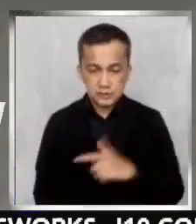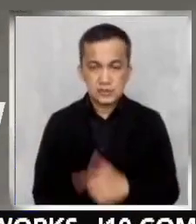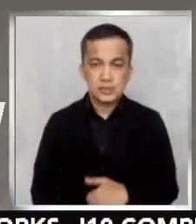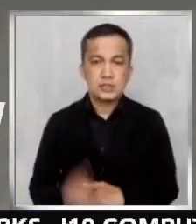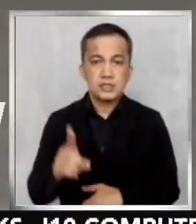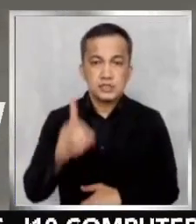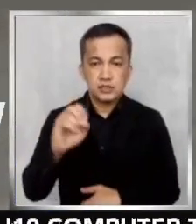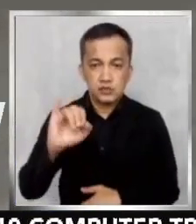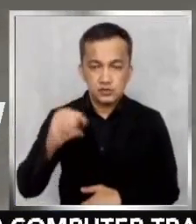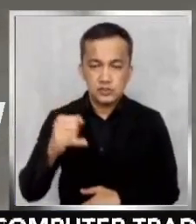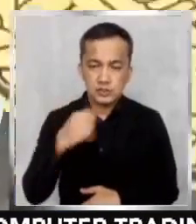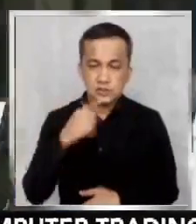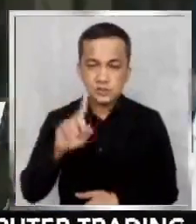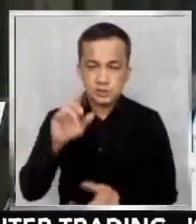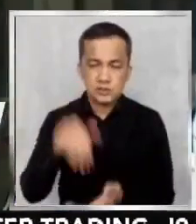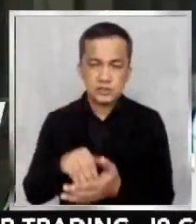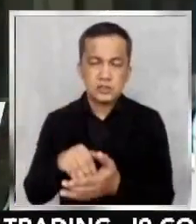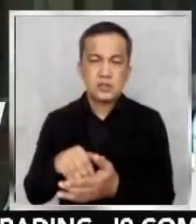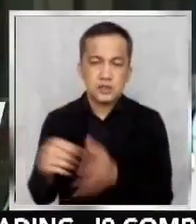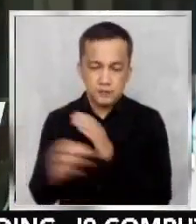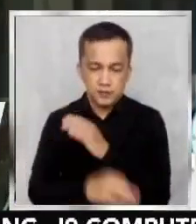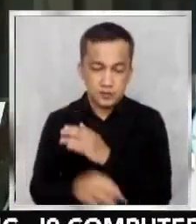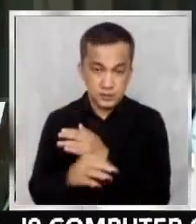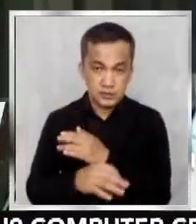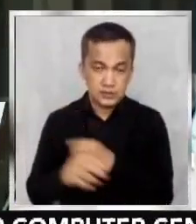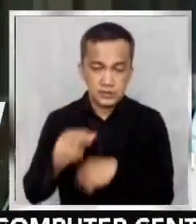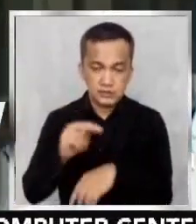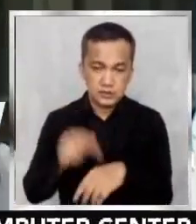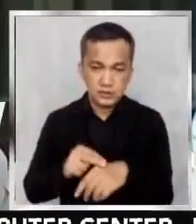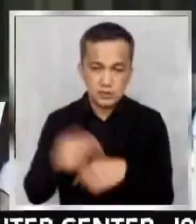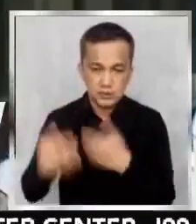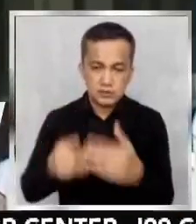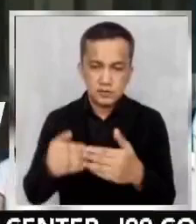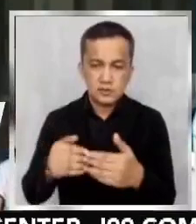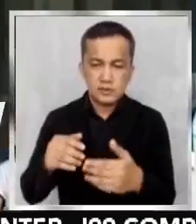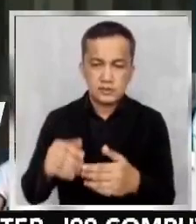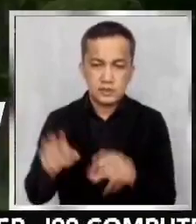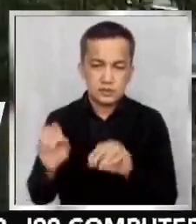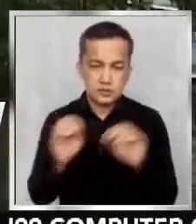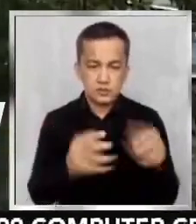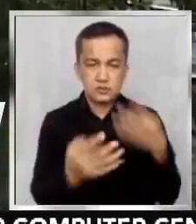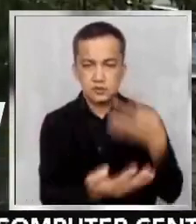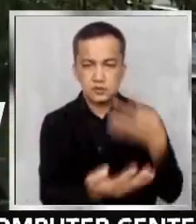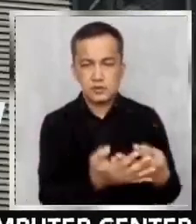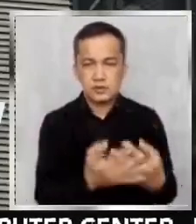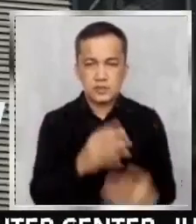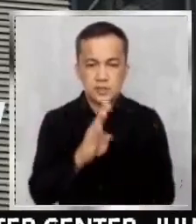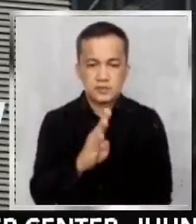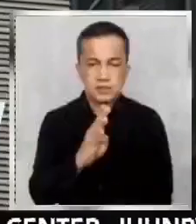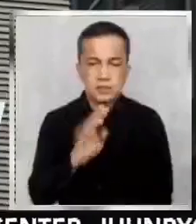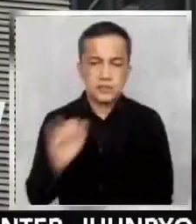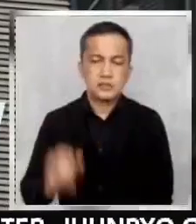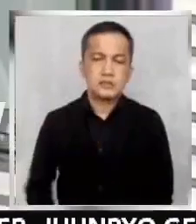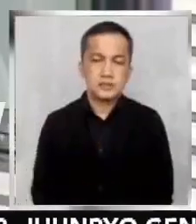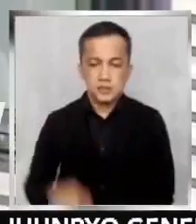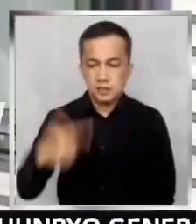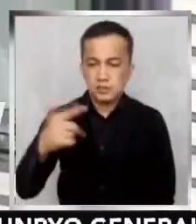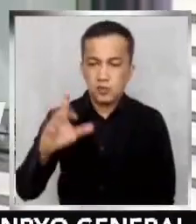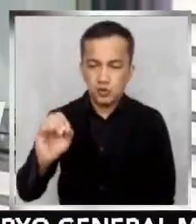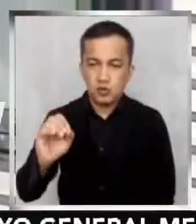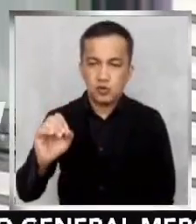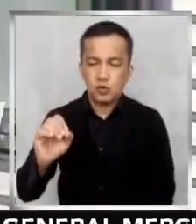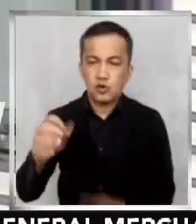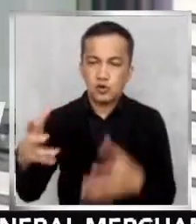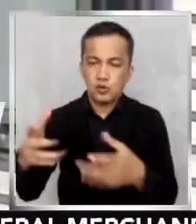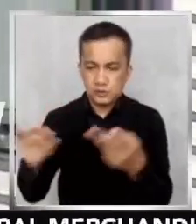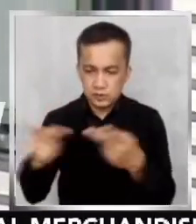foreign national na pinoproseso at nasa legal custody na ngayon ng Bureau of Immigration. Sa Pogo compound pa rin sila mananatili dahil